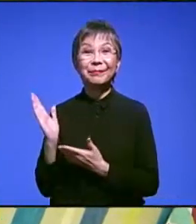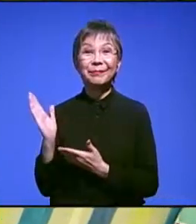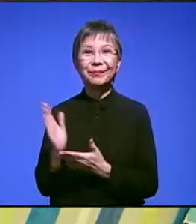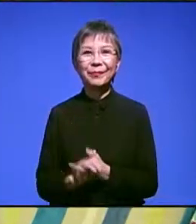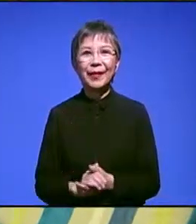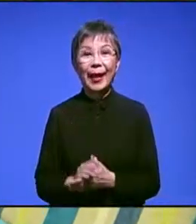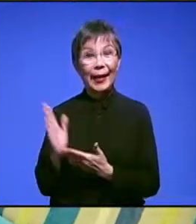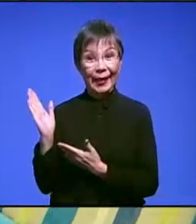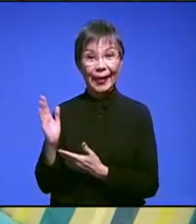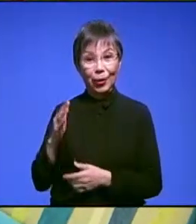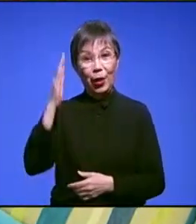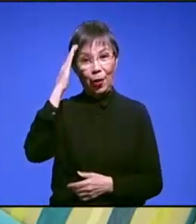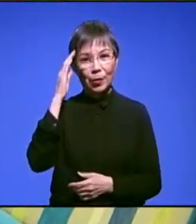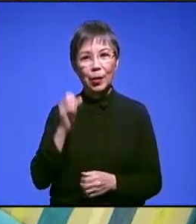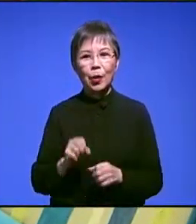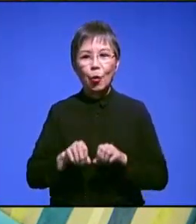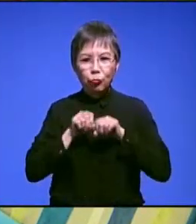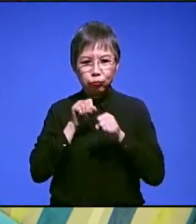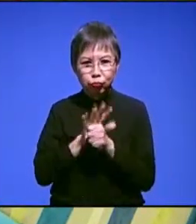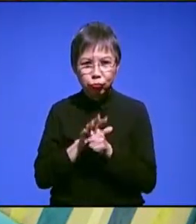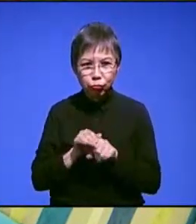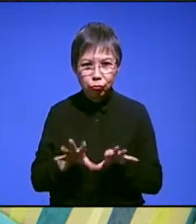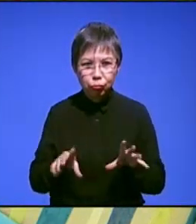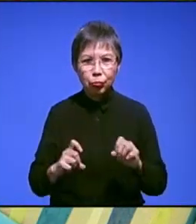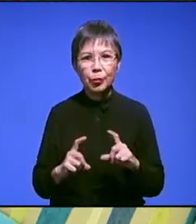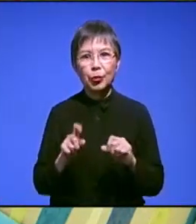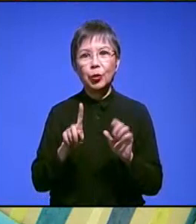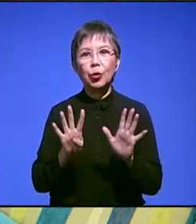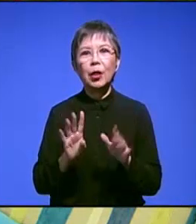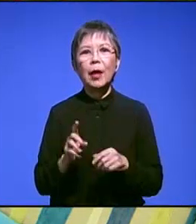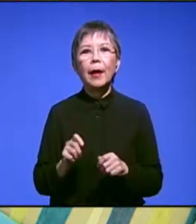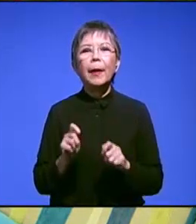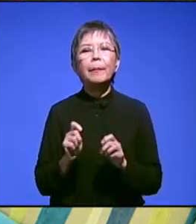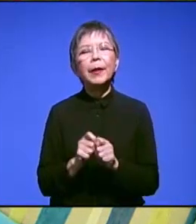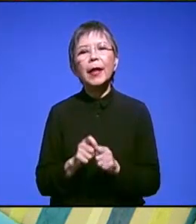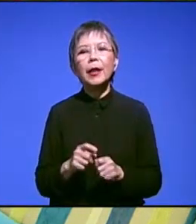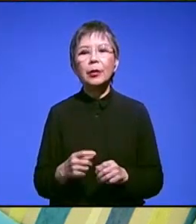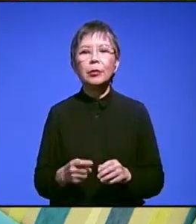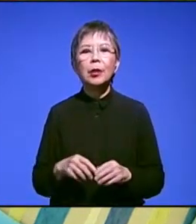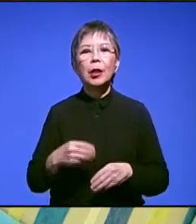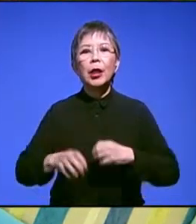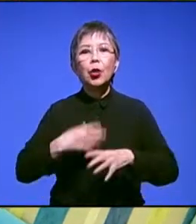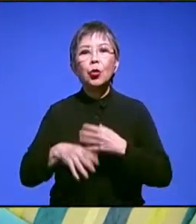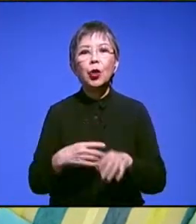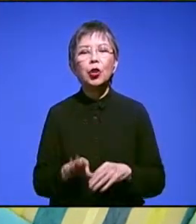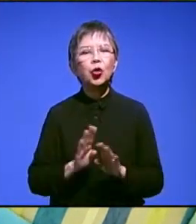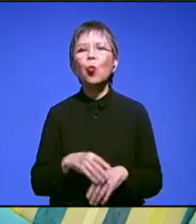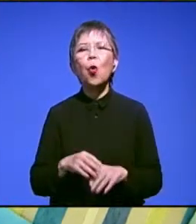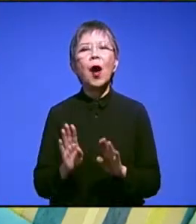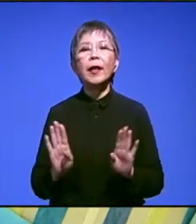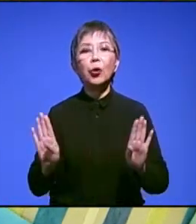Pemirsa, seperti yang kita tahu, mewabahnya pandemi COVID-19 ini sudah menjadikan sebagian besar industri menjadi mati